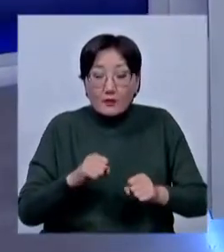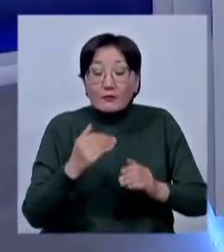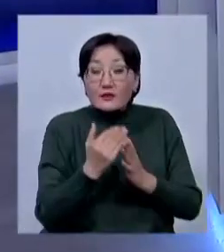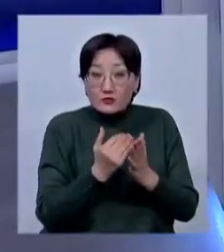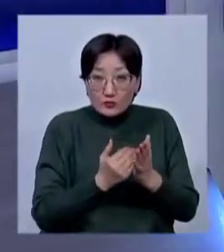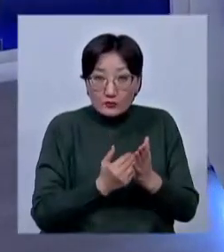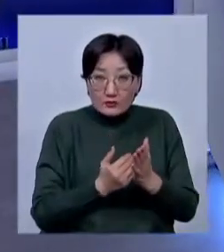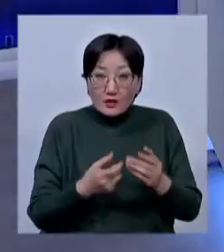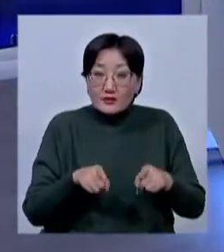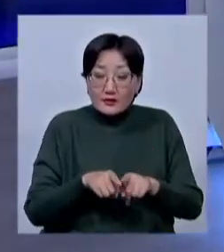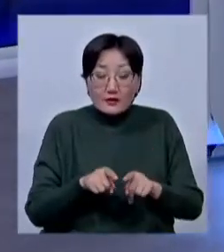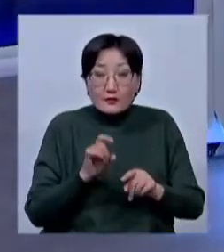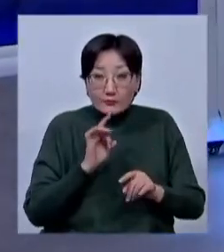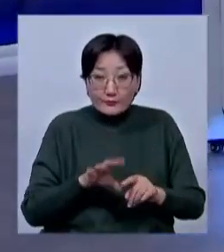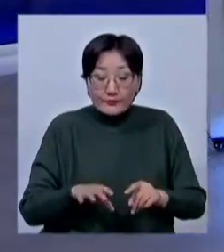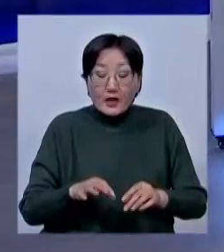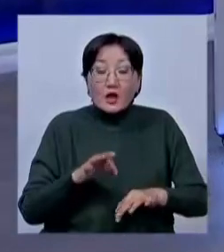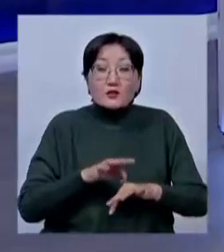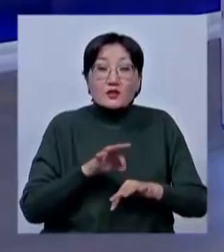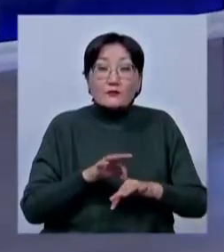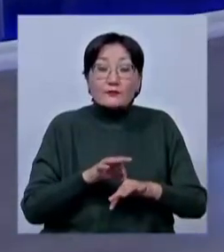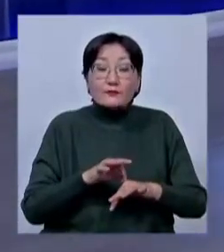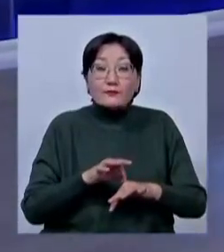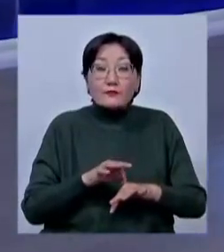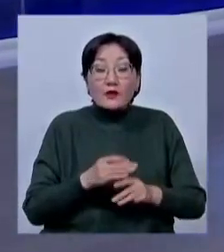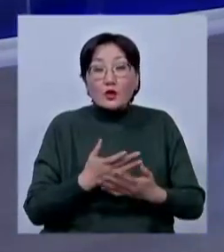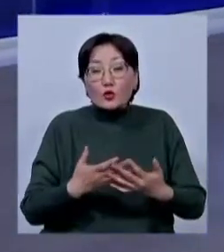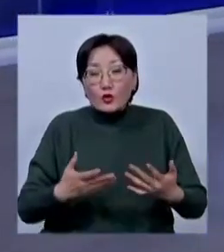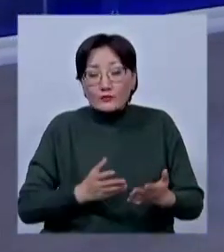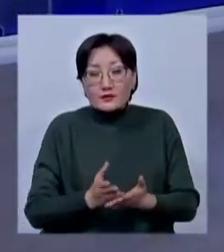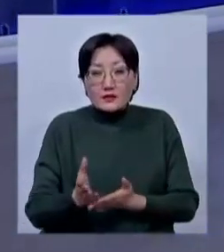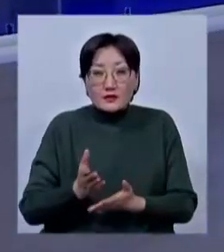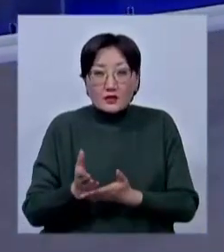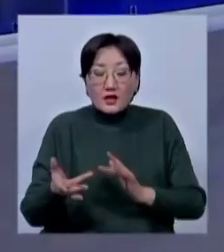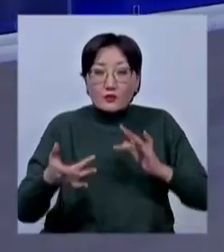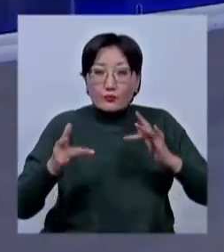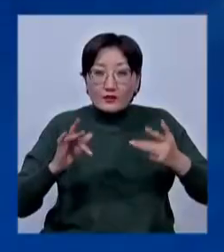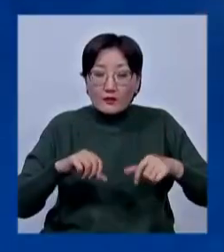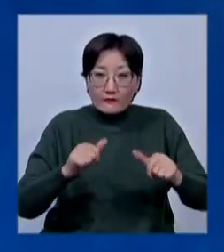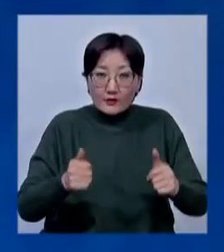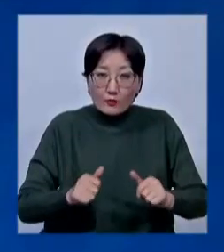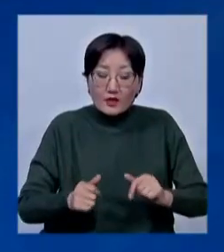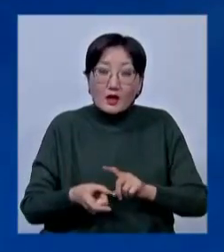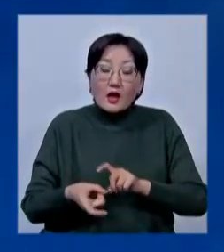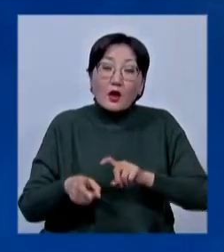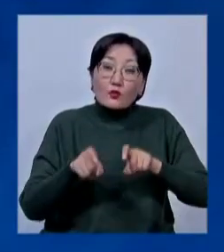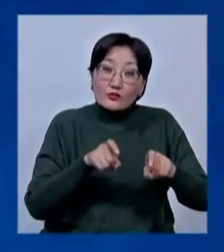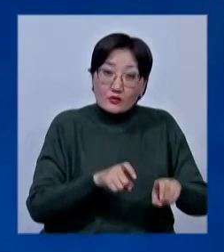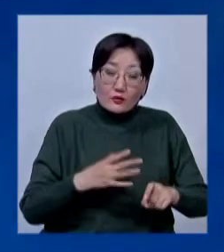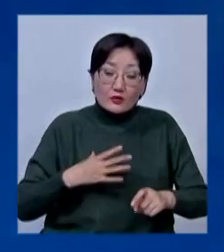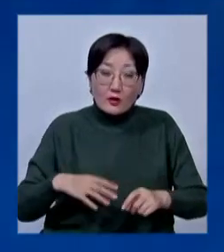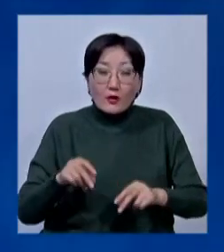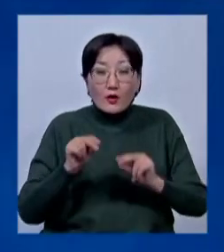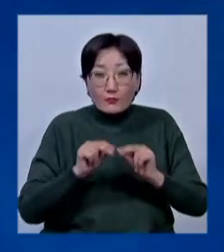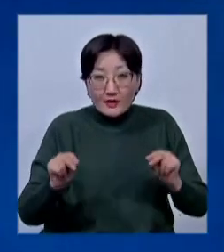Иә. Жақсы, енді пандемия өзі көп саланы сандық форматқа ауыстыруға мәжбүрледі. Білім